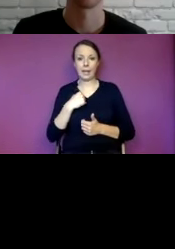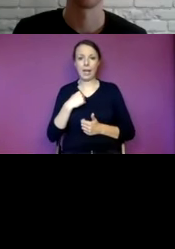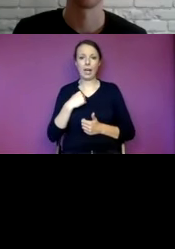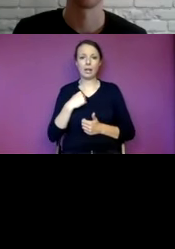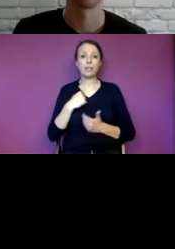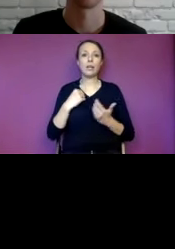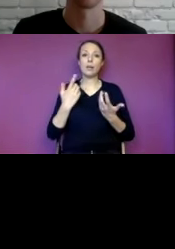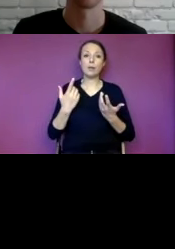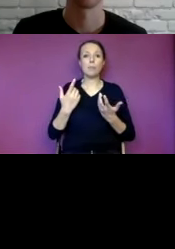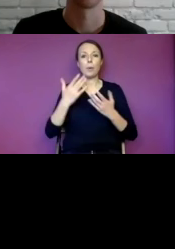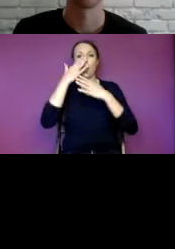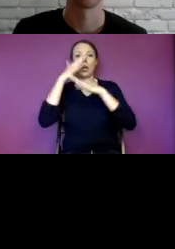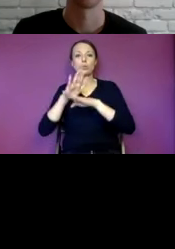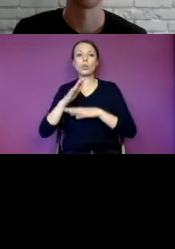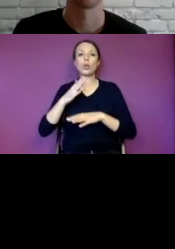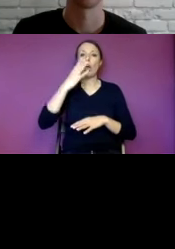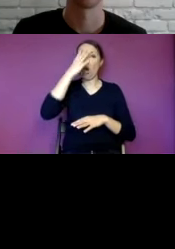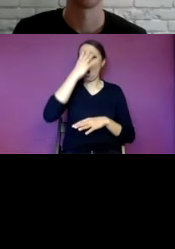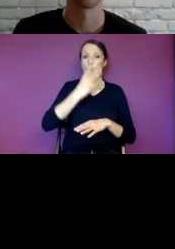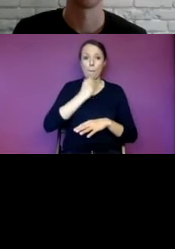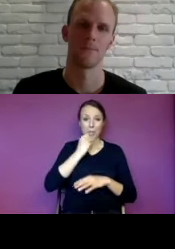wsi wschodniego pogranicza w książce Wędrowny Zakład